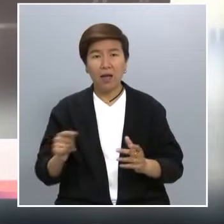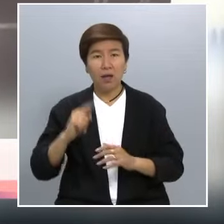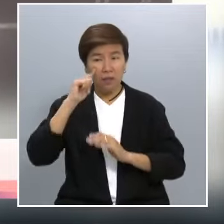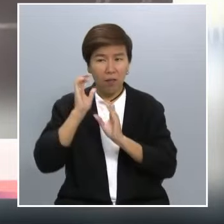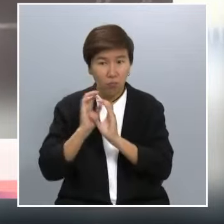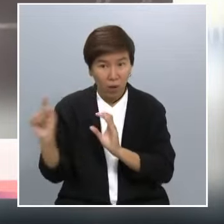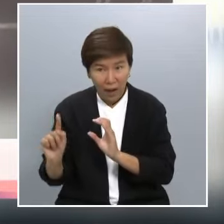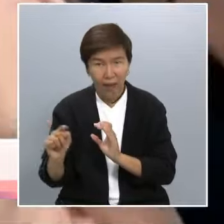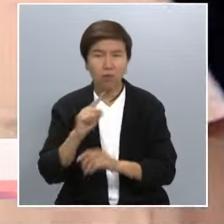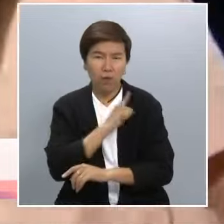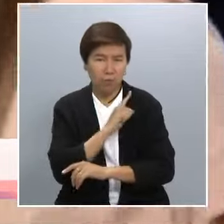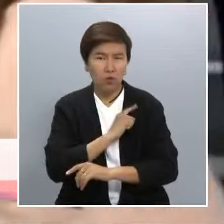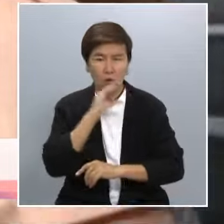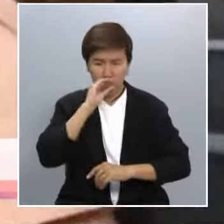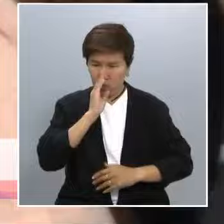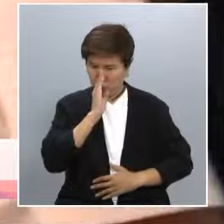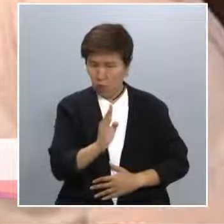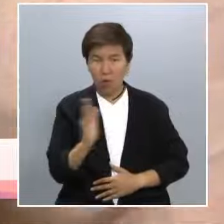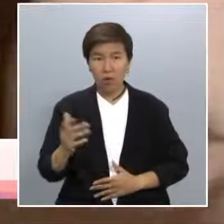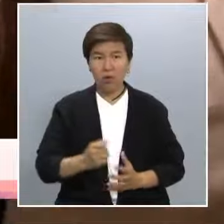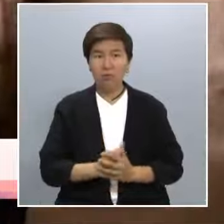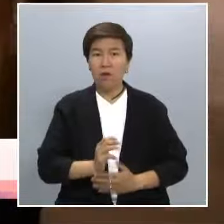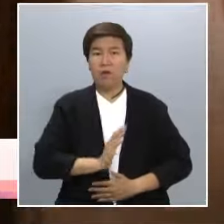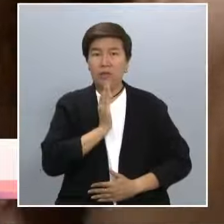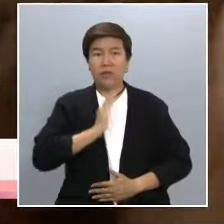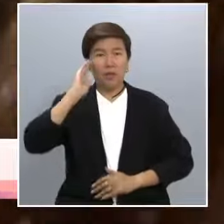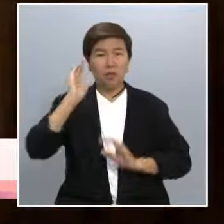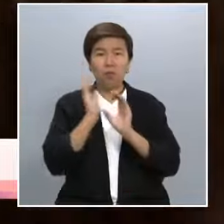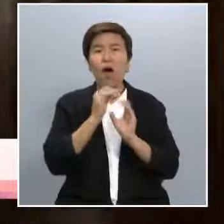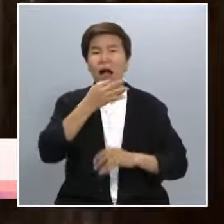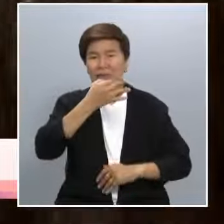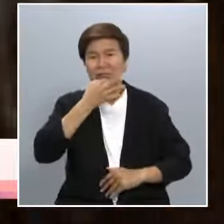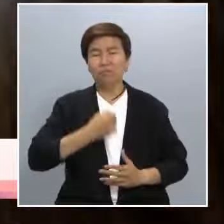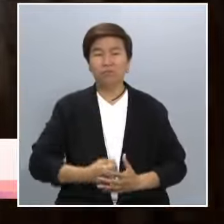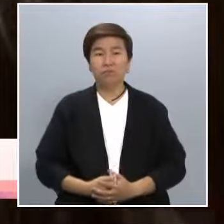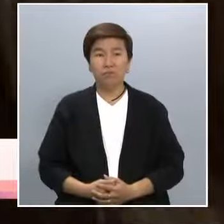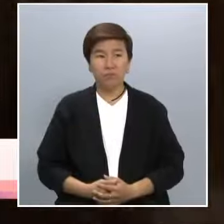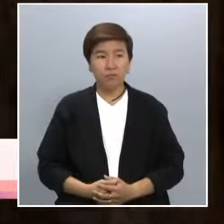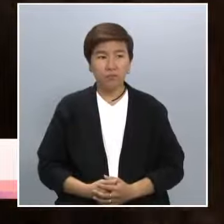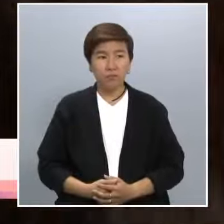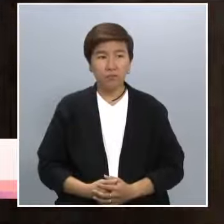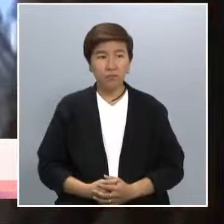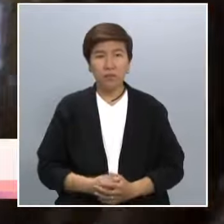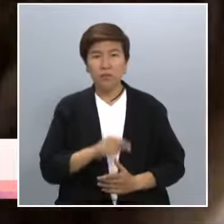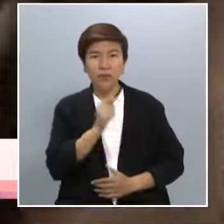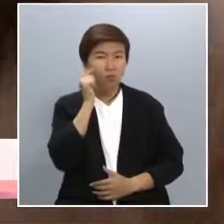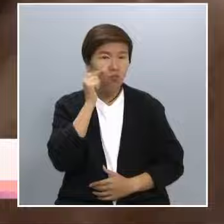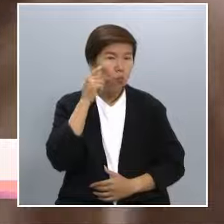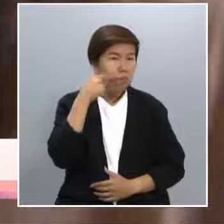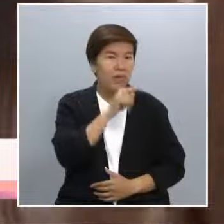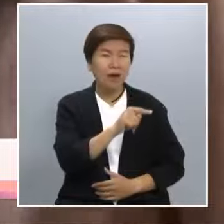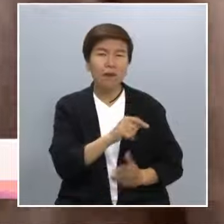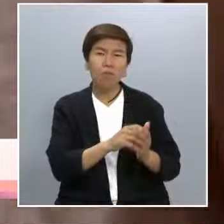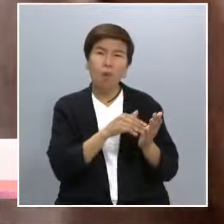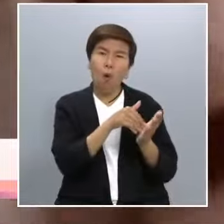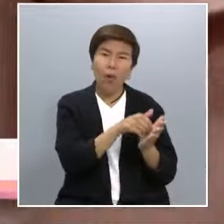อบในสิ่งที่ทำลงไปทำตัวให้สมศักดิ์ศรีกับความเป็นตำรวจแต่กลับทำคนที่ไม่มีทางสู้เรื่องนี้เป็นเรื่องน่า